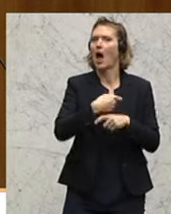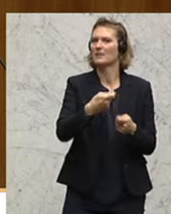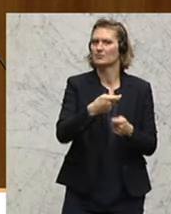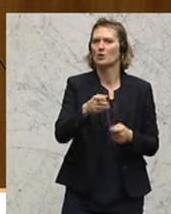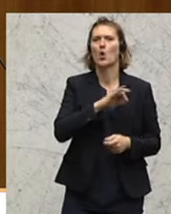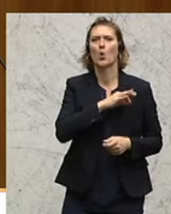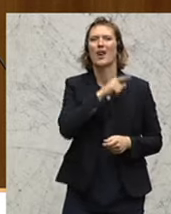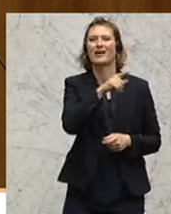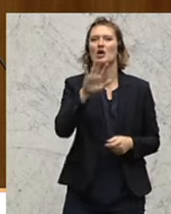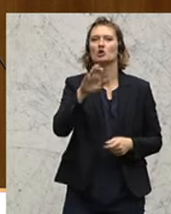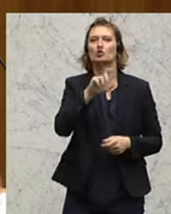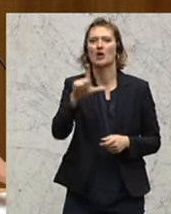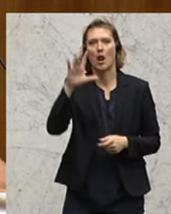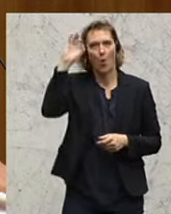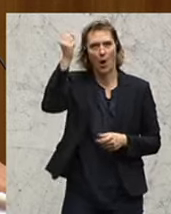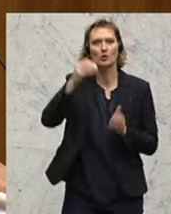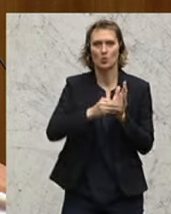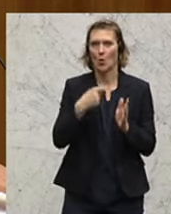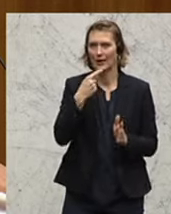wird der Kollege Schellhorn noch darauf eingehen.